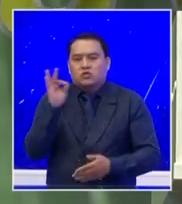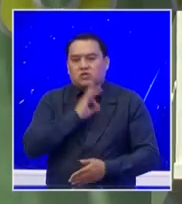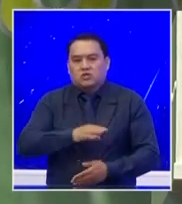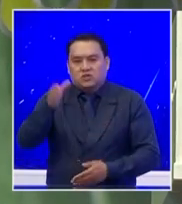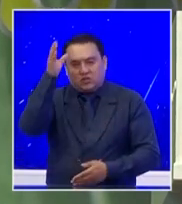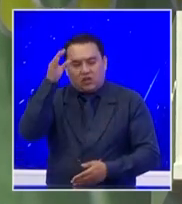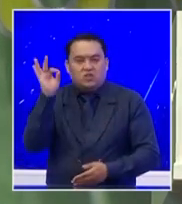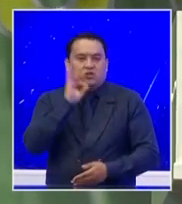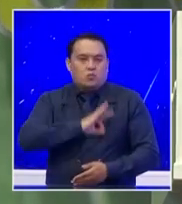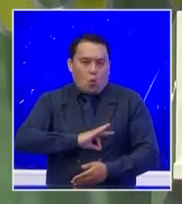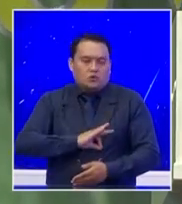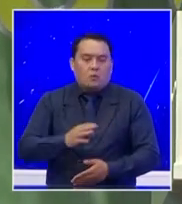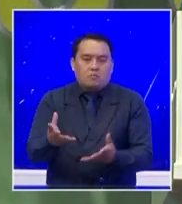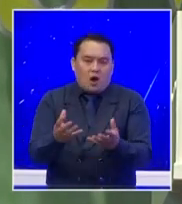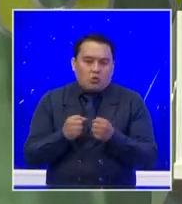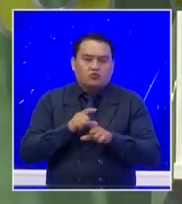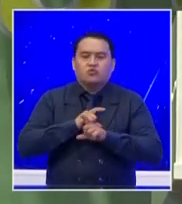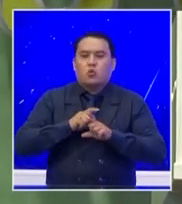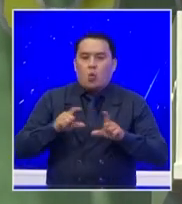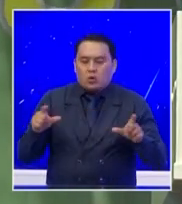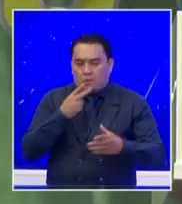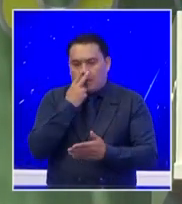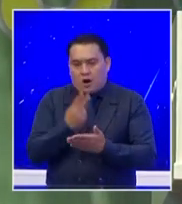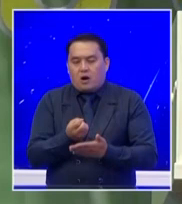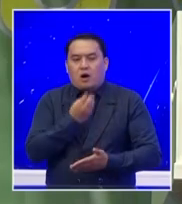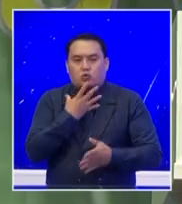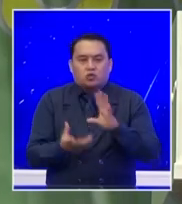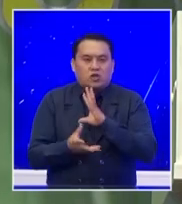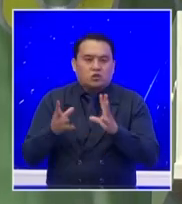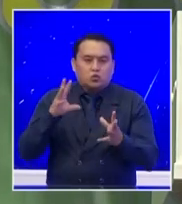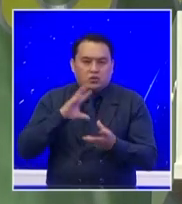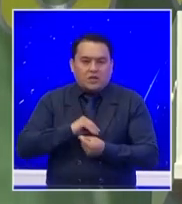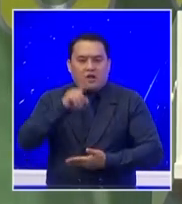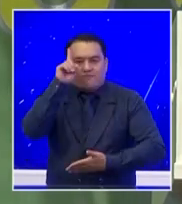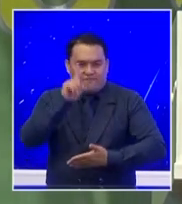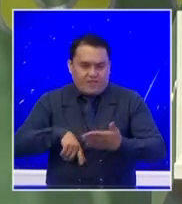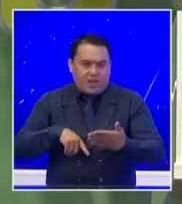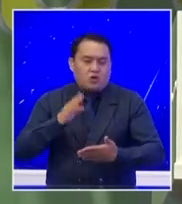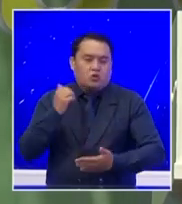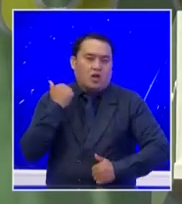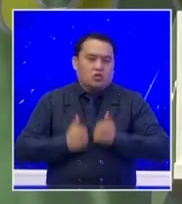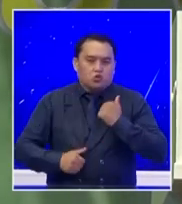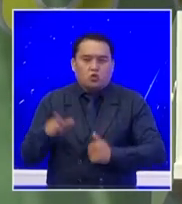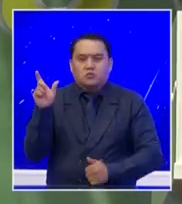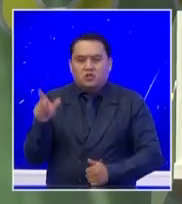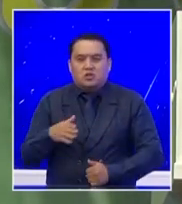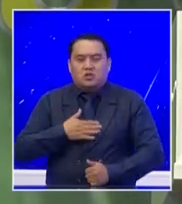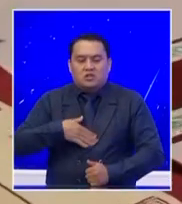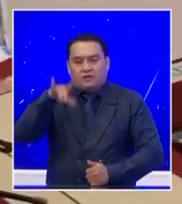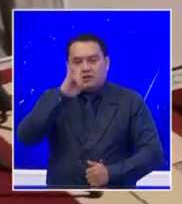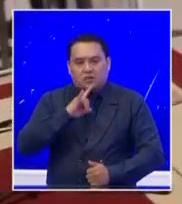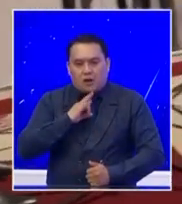свои знания, которые получили в стенах школы и показали хорошие результаты. Я верю, что все вы станете достойными гражданами нашей